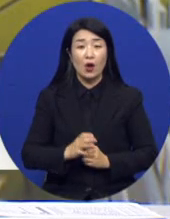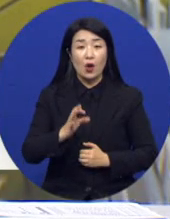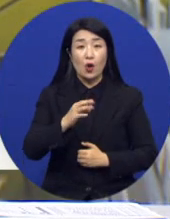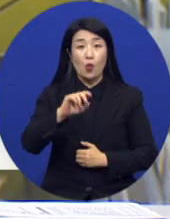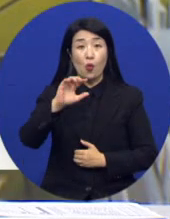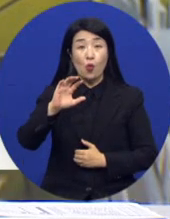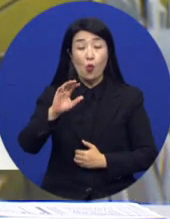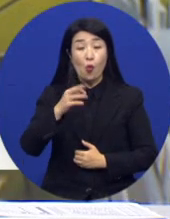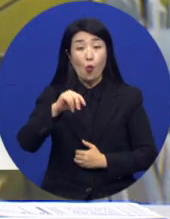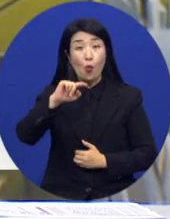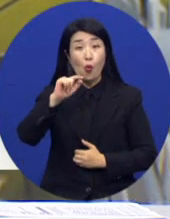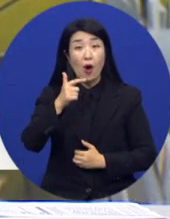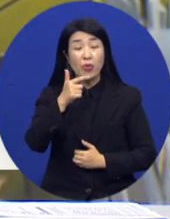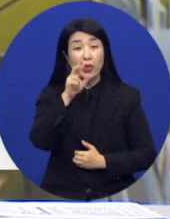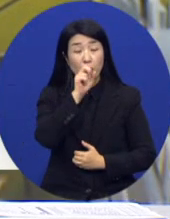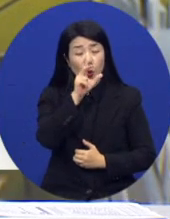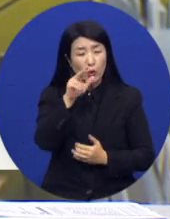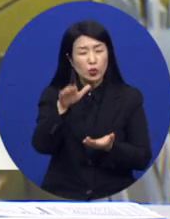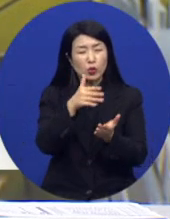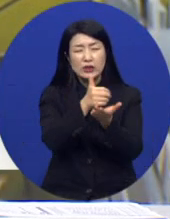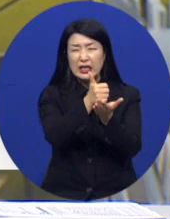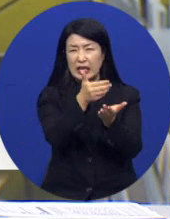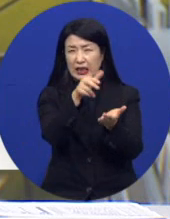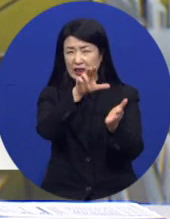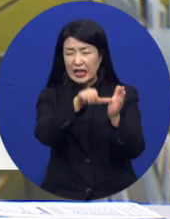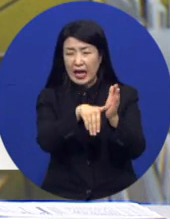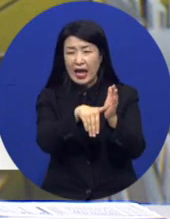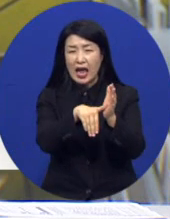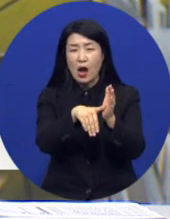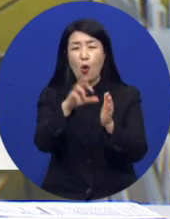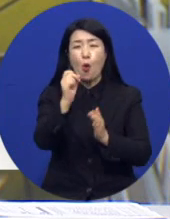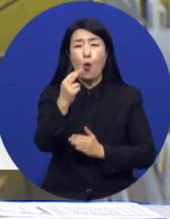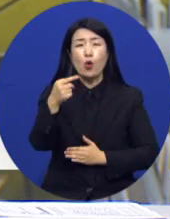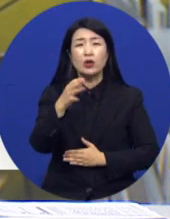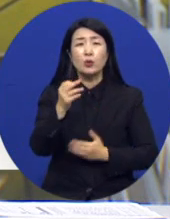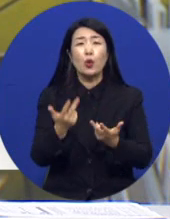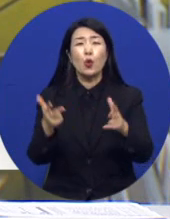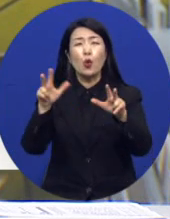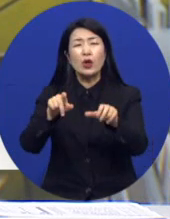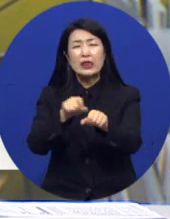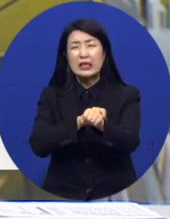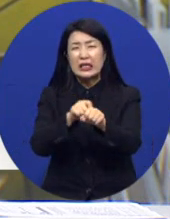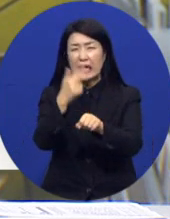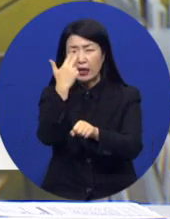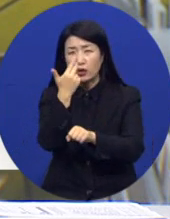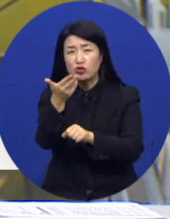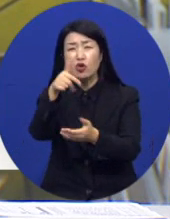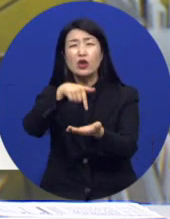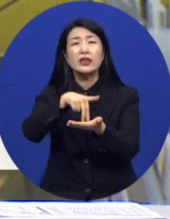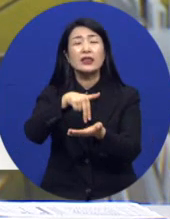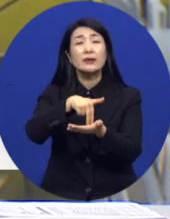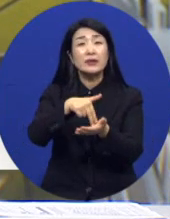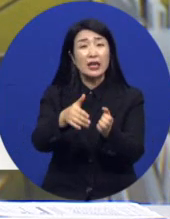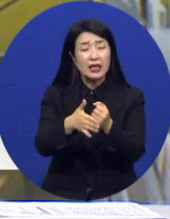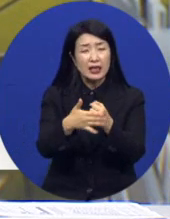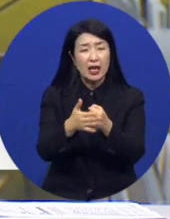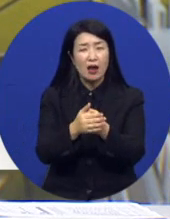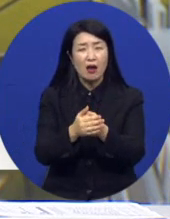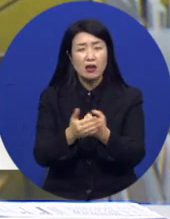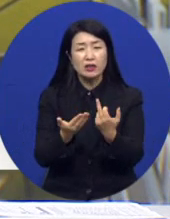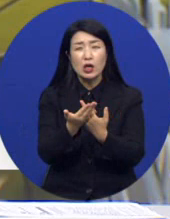원일이 형 전 제주도지사 시절 추진도 했던 5등봉 도시공원 민간특례사 특혜 의혹에 대해 제주도가